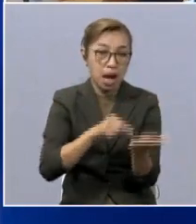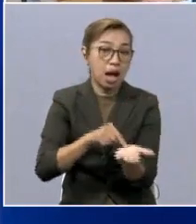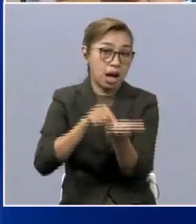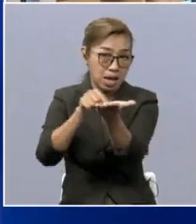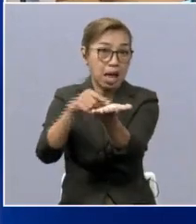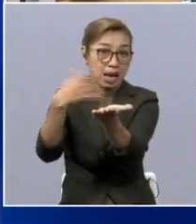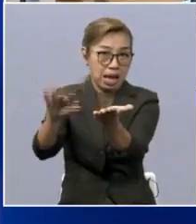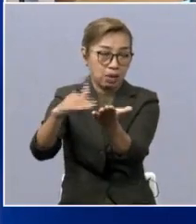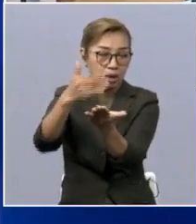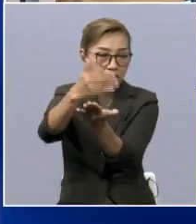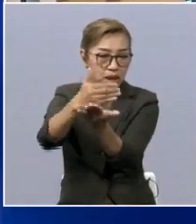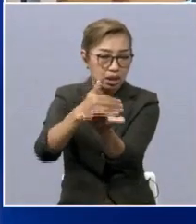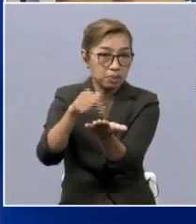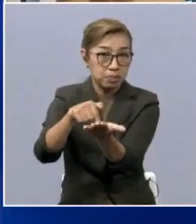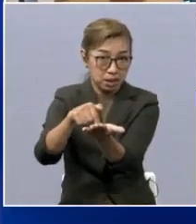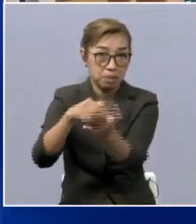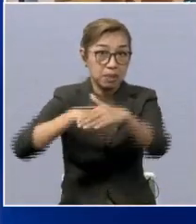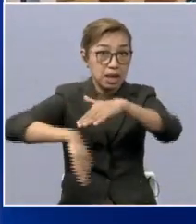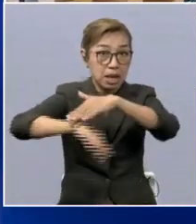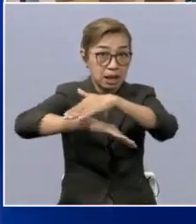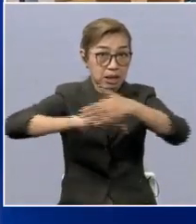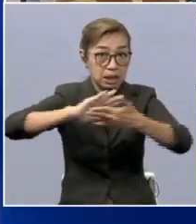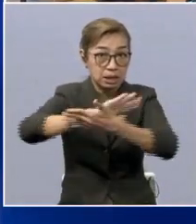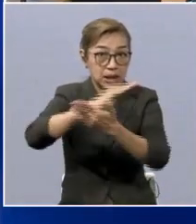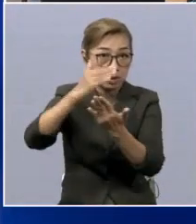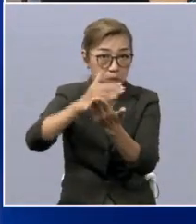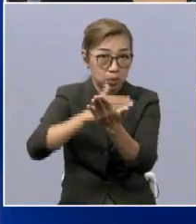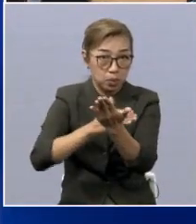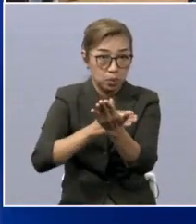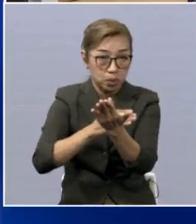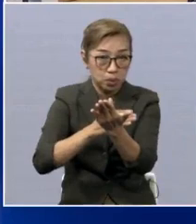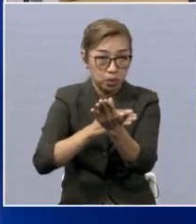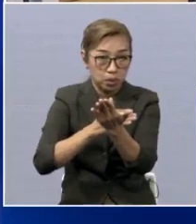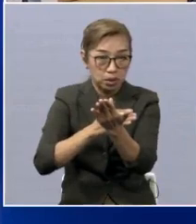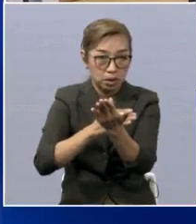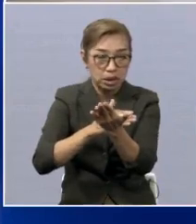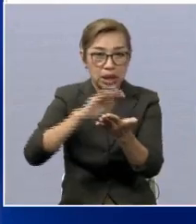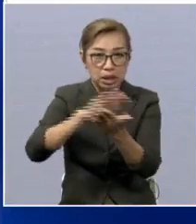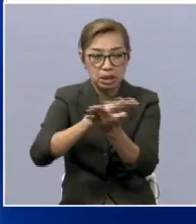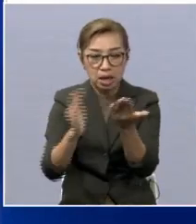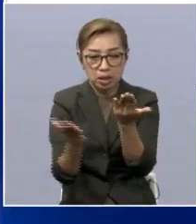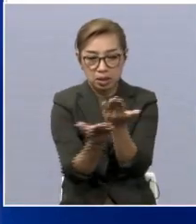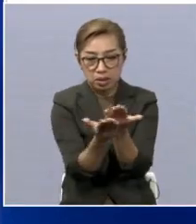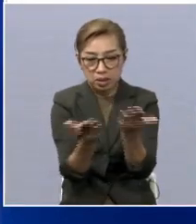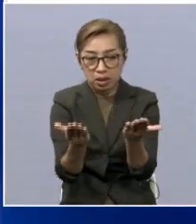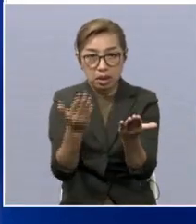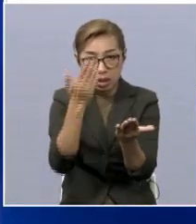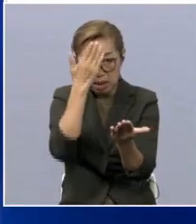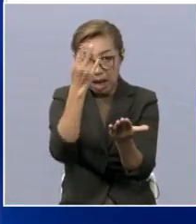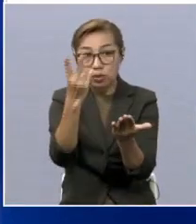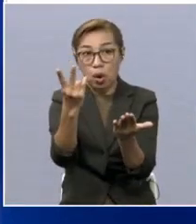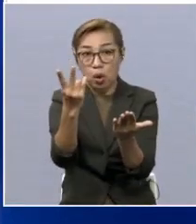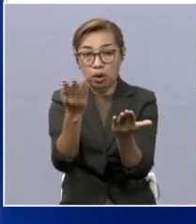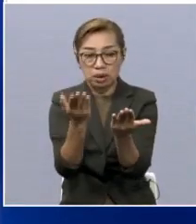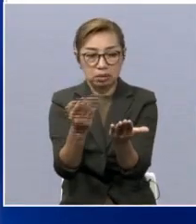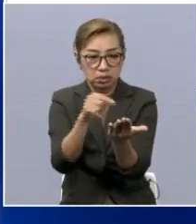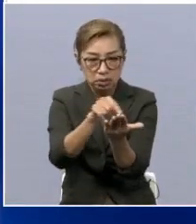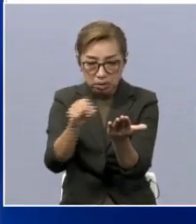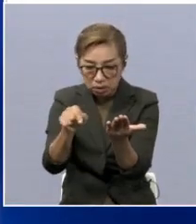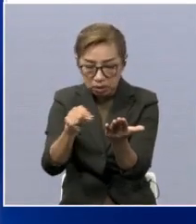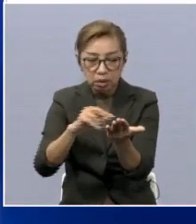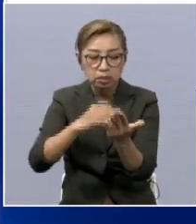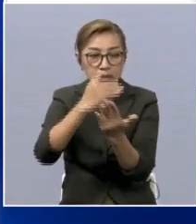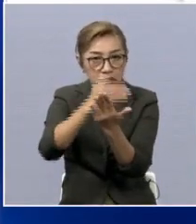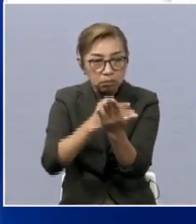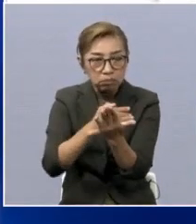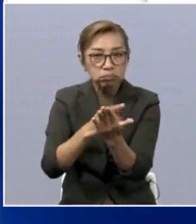ยมีเอกสารในการยื่นยัตติเนี่ยถึง2หน้าด้วยกันแล้วเนื้อหาก็จะชี้ให้เห็นถึงการบริหาร